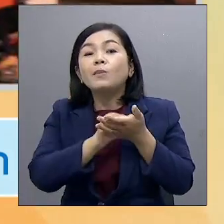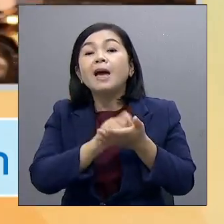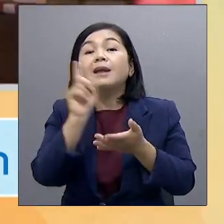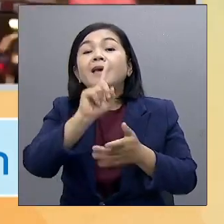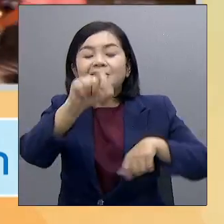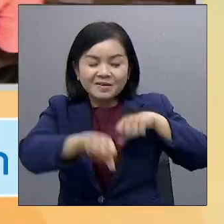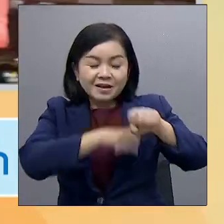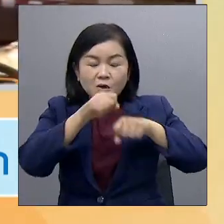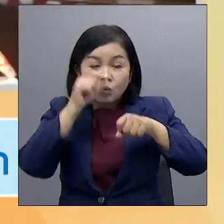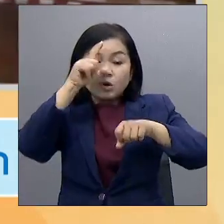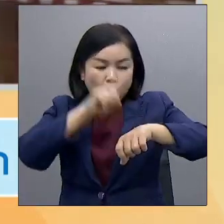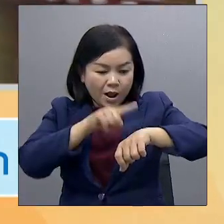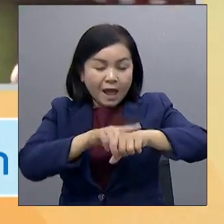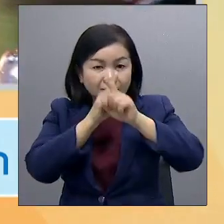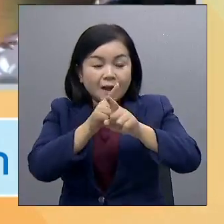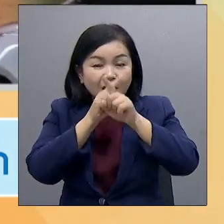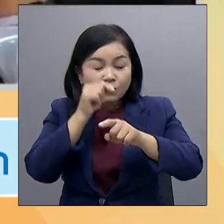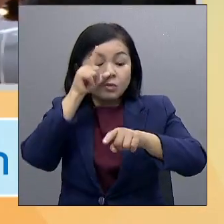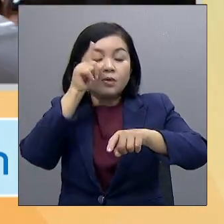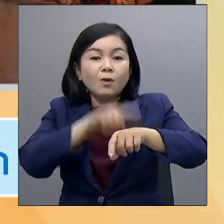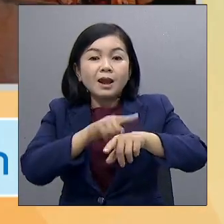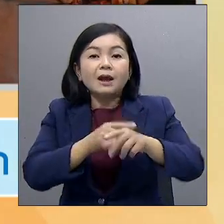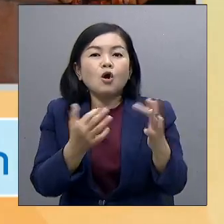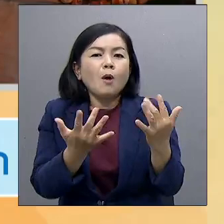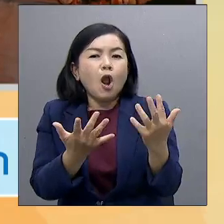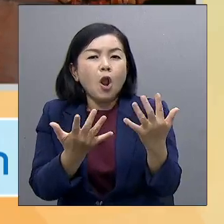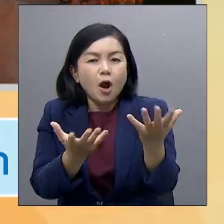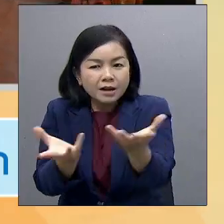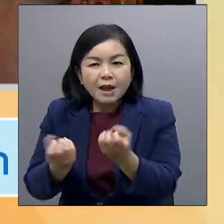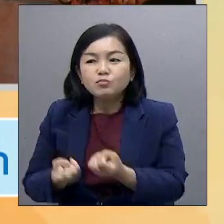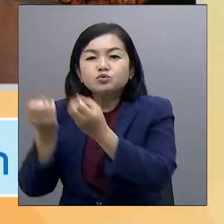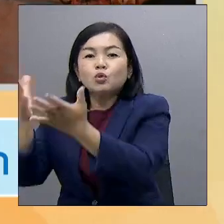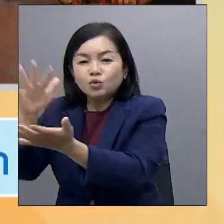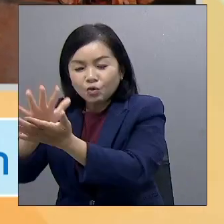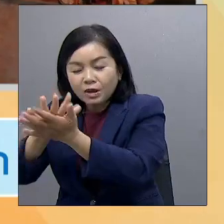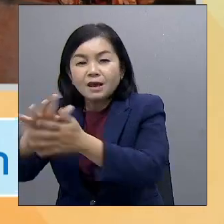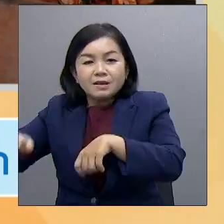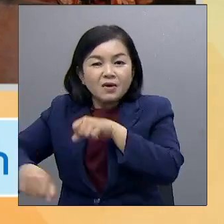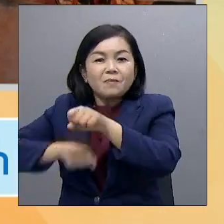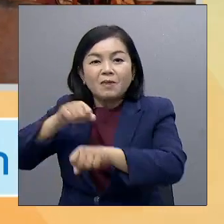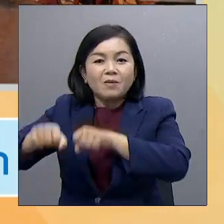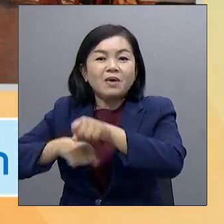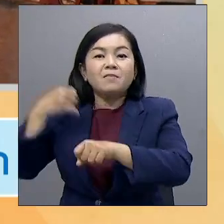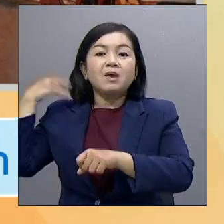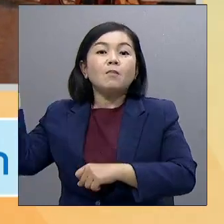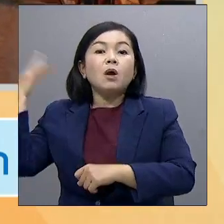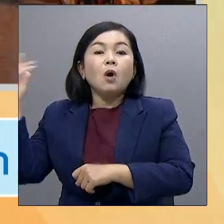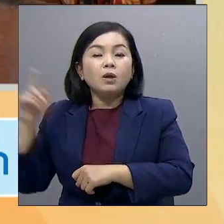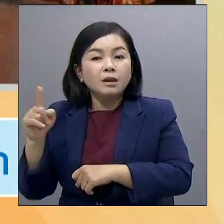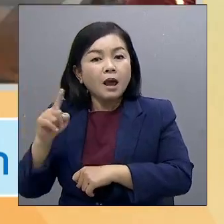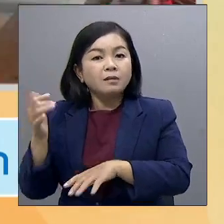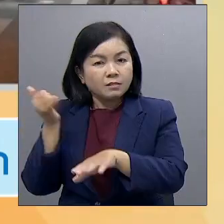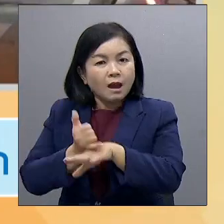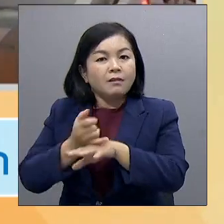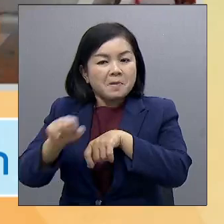ล้อถีบแบบนี้แหละต้องตื่นให้ทันนะหมายความว่าคุณอามารอเนี่ยต้องอยากให้เขารอนานเพราะว่ามันเป็นรายได้เสมัยก่อนนี่คลาสสิคนะมัน